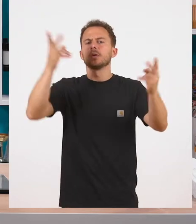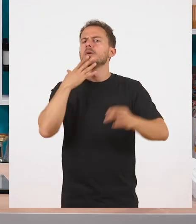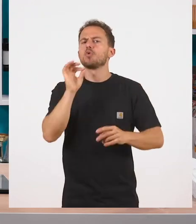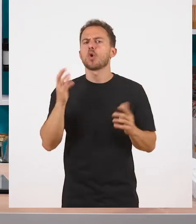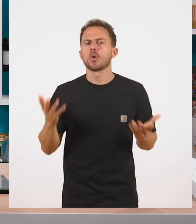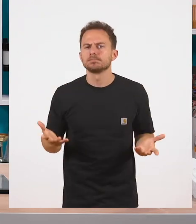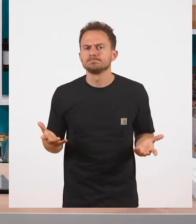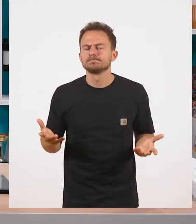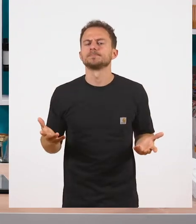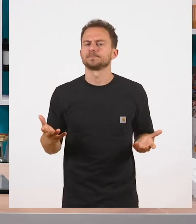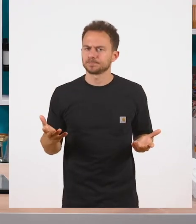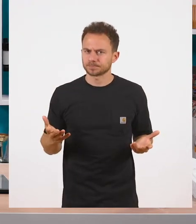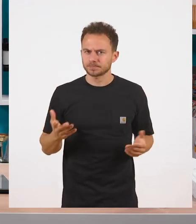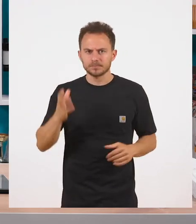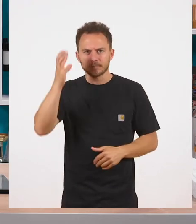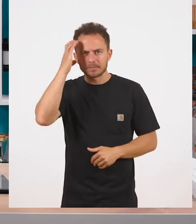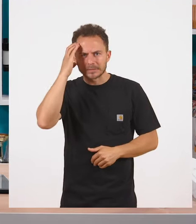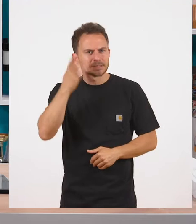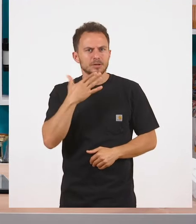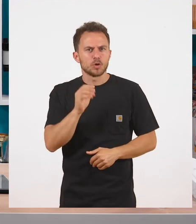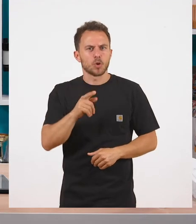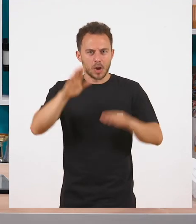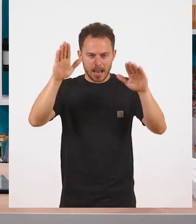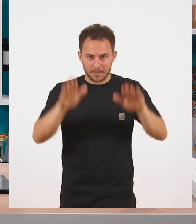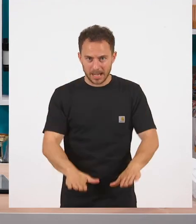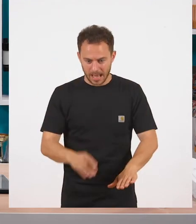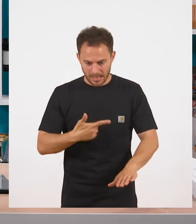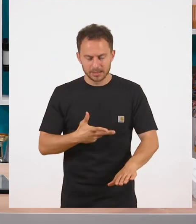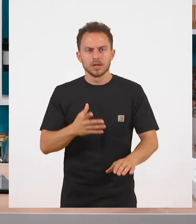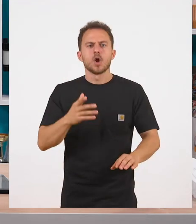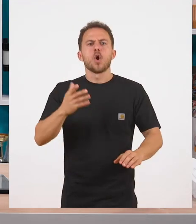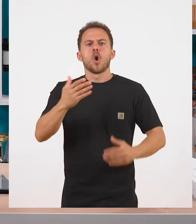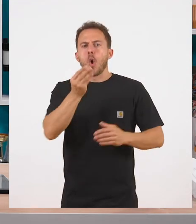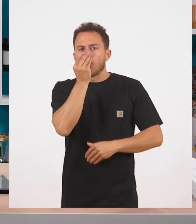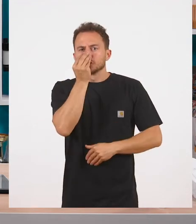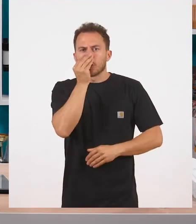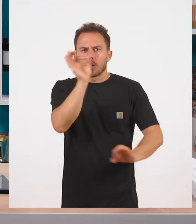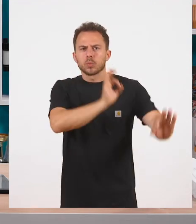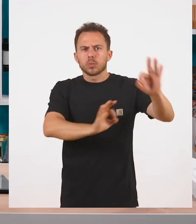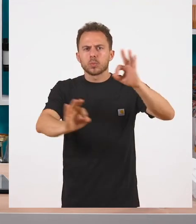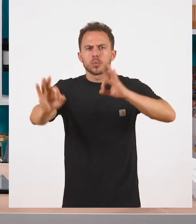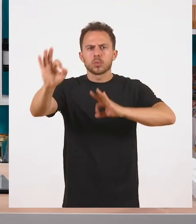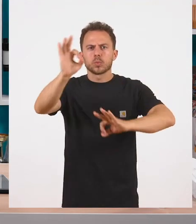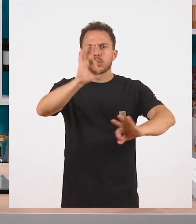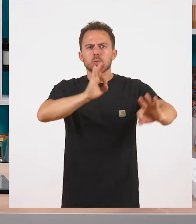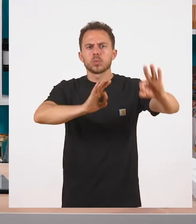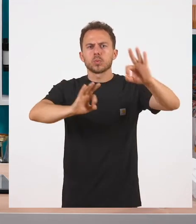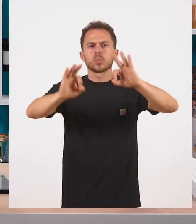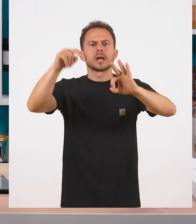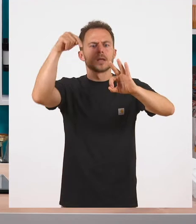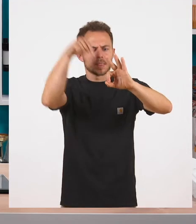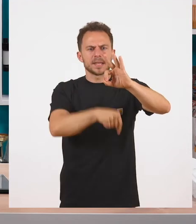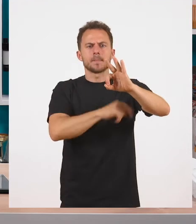Γιατί τα μόρια οξυγόνου που είχαμε δείξει με τον μπαλάκι του τένις συνοστίζονται επειδή έλκονται